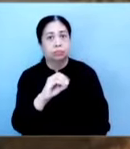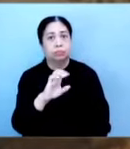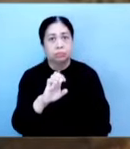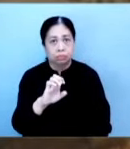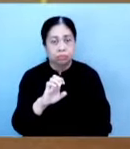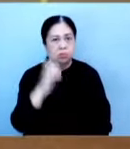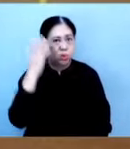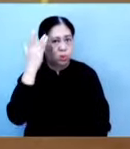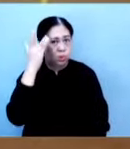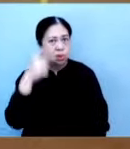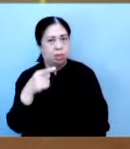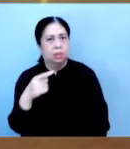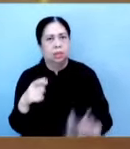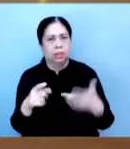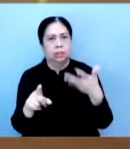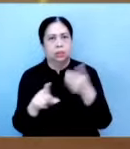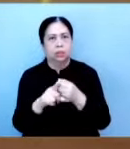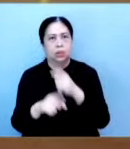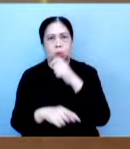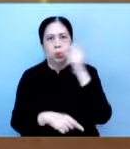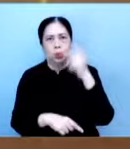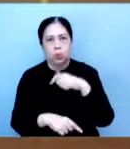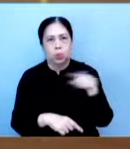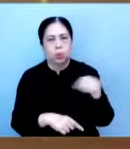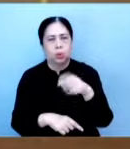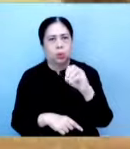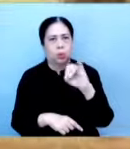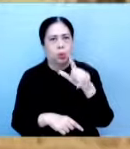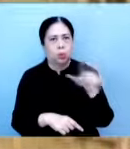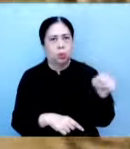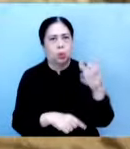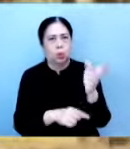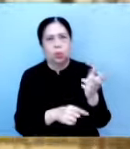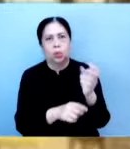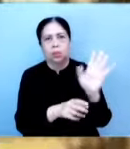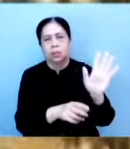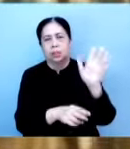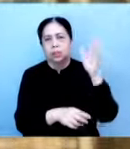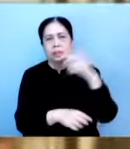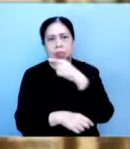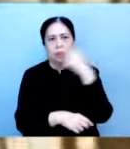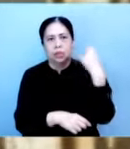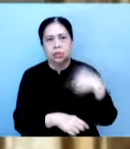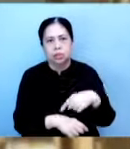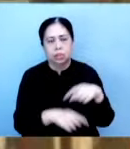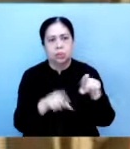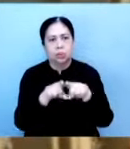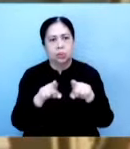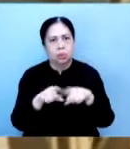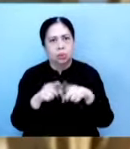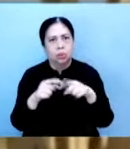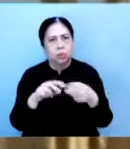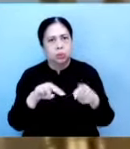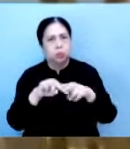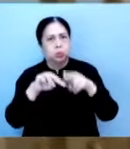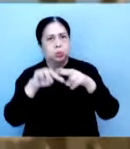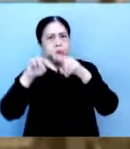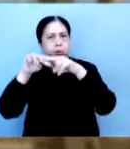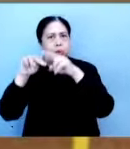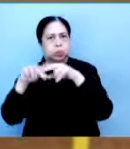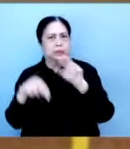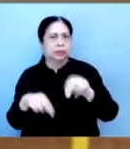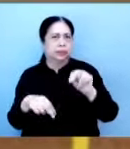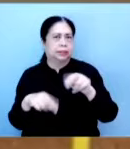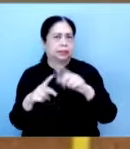dahil yan sa pag-atake ng Ukraine sa mga oil refinery ng Russia natulak din daw ito ng tumataas na demand sa